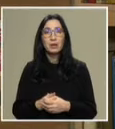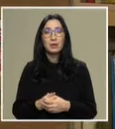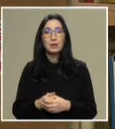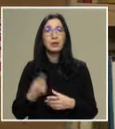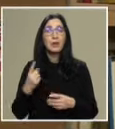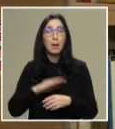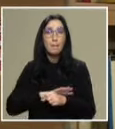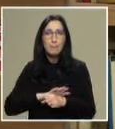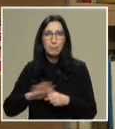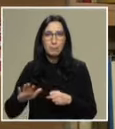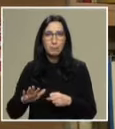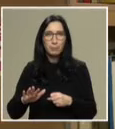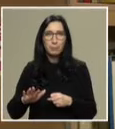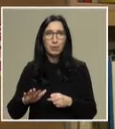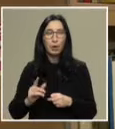психолози напълно